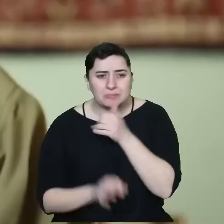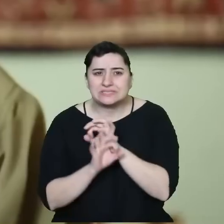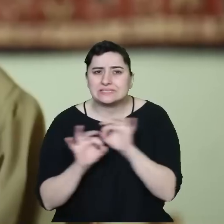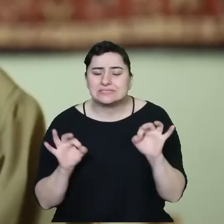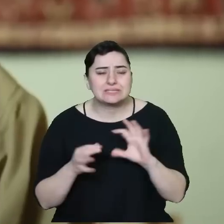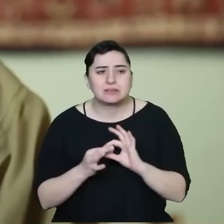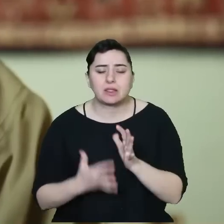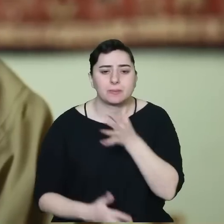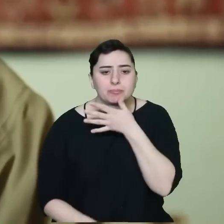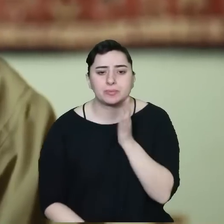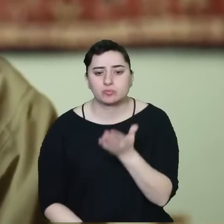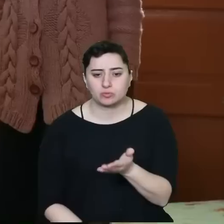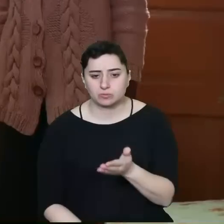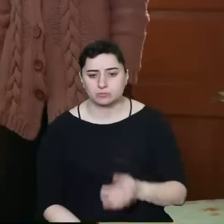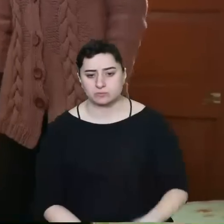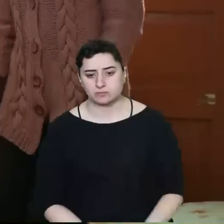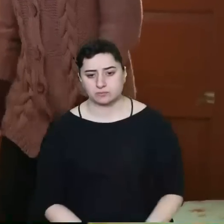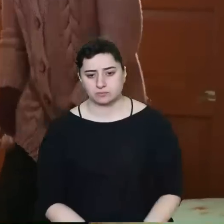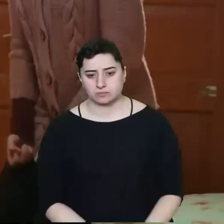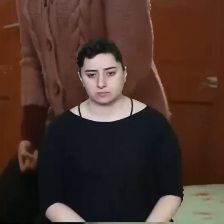babasızlığın ne olduğunu bilmiyorsun.